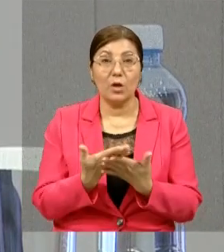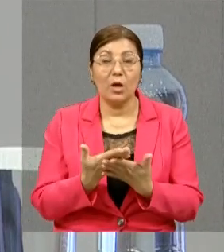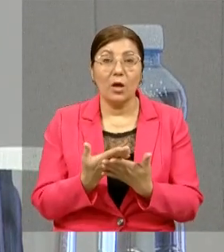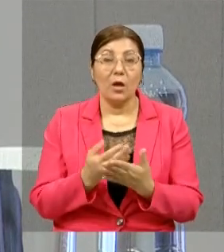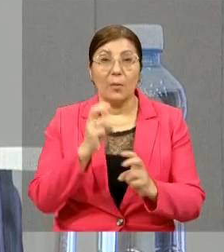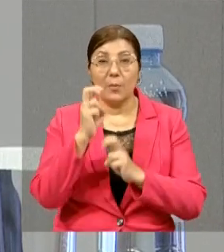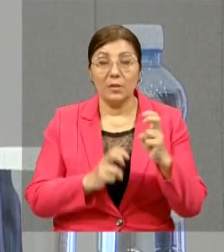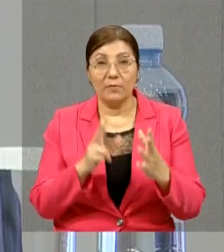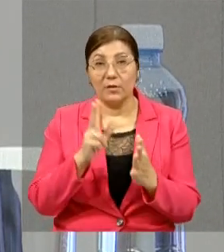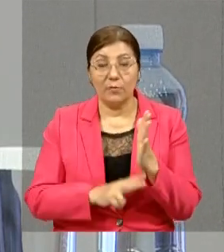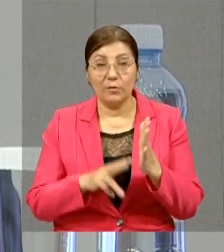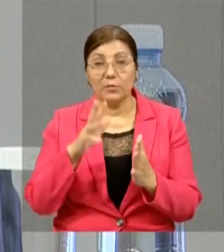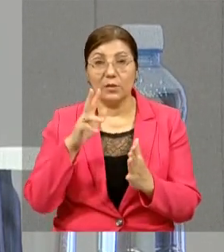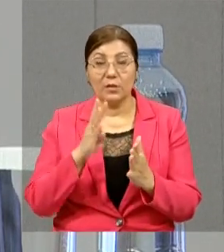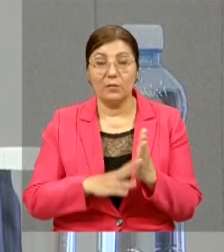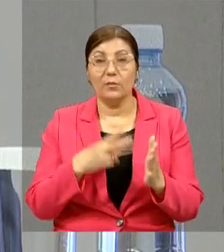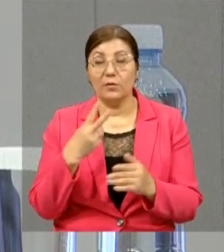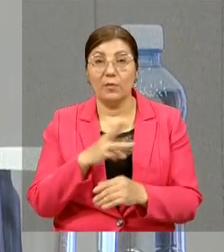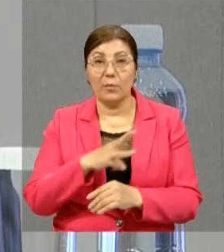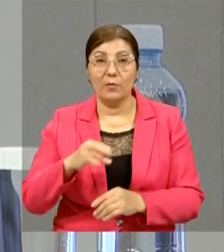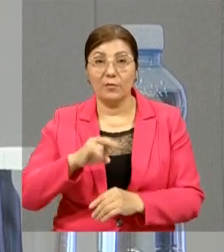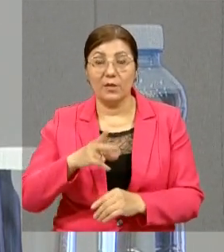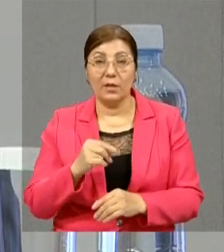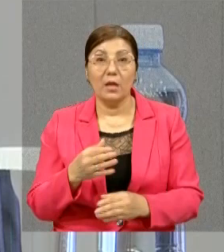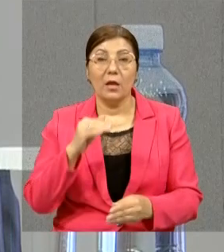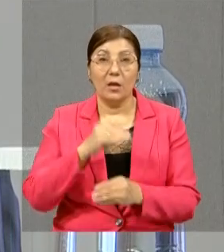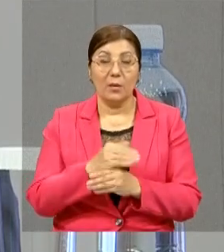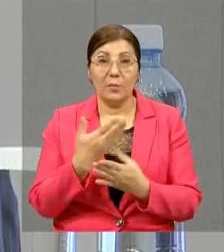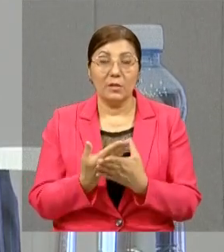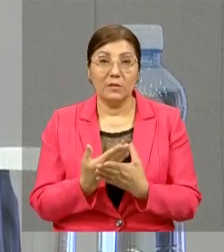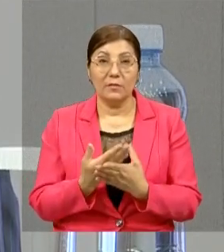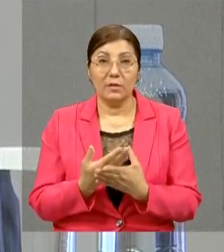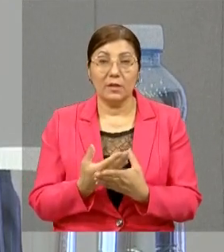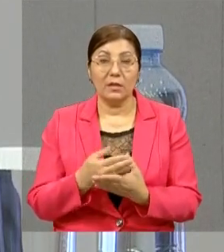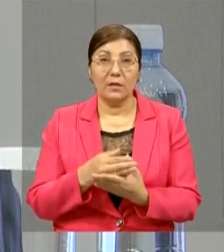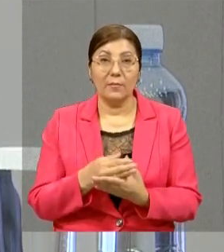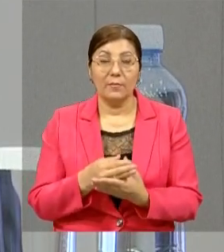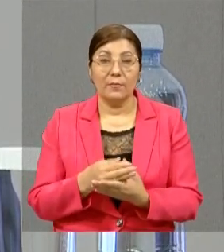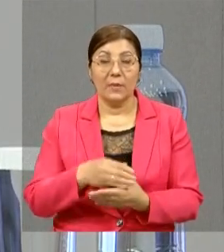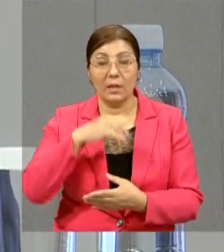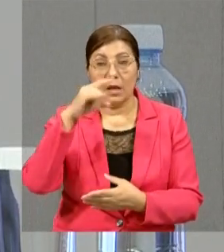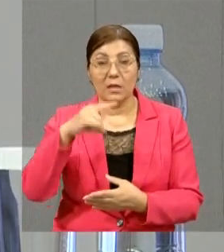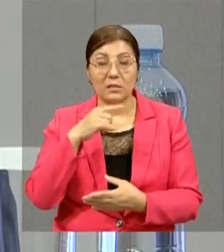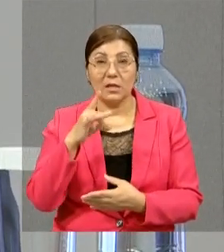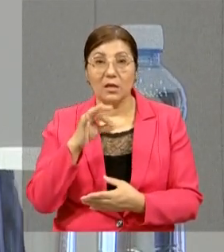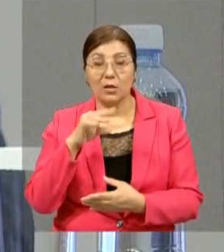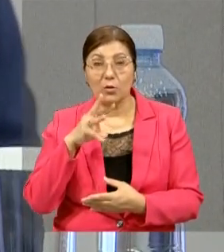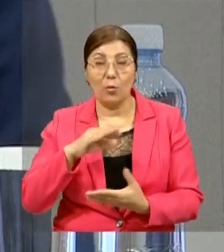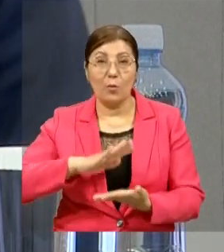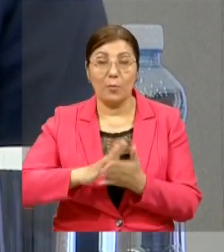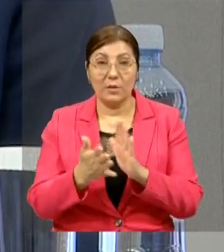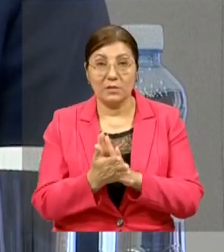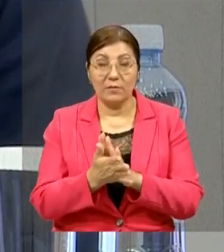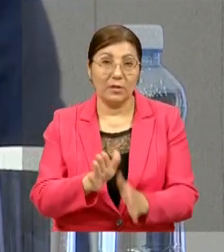сумму 892 млн тенге Кроме того АО ТНК казхром заключено долгосрочные